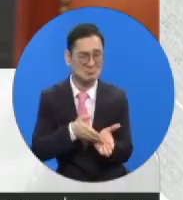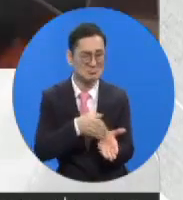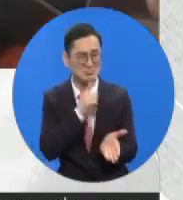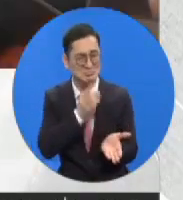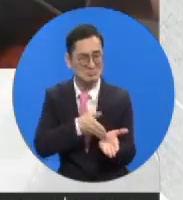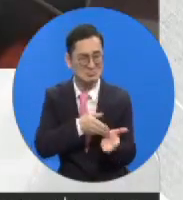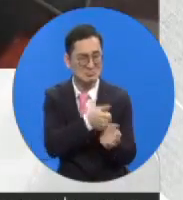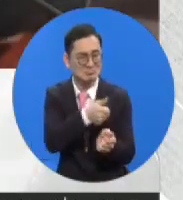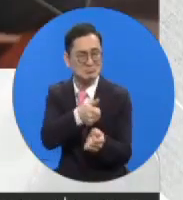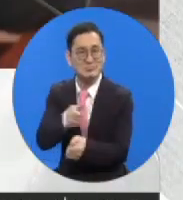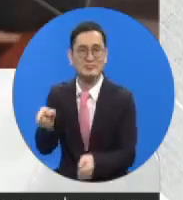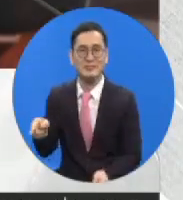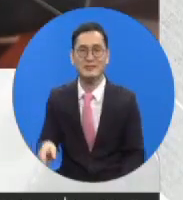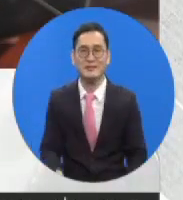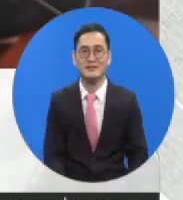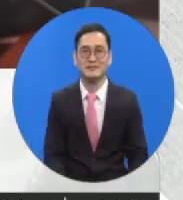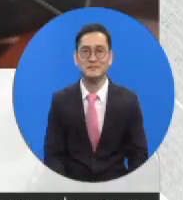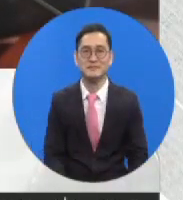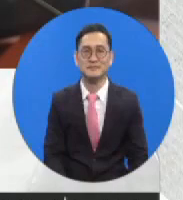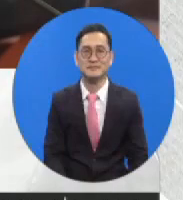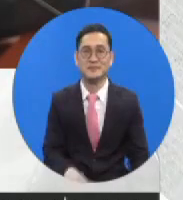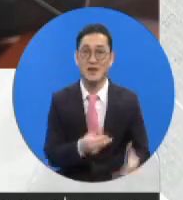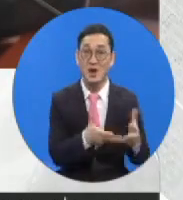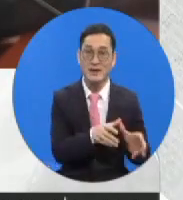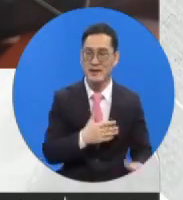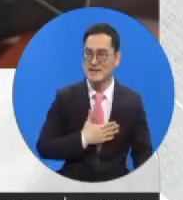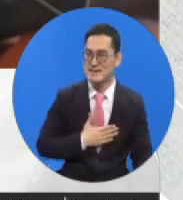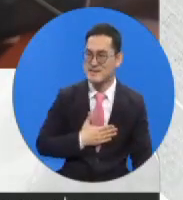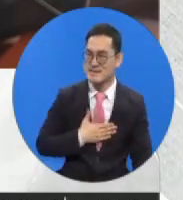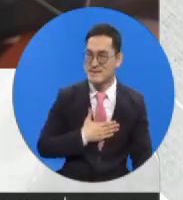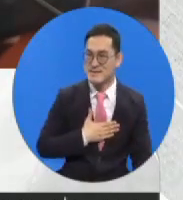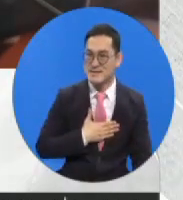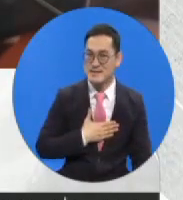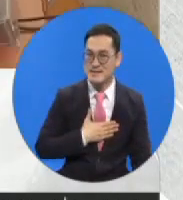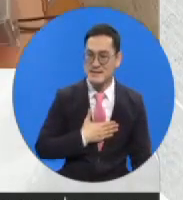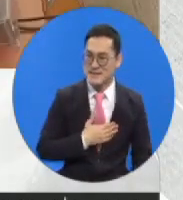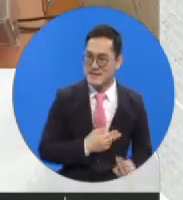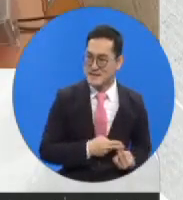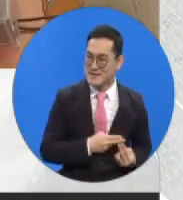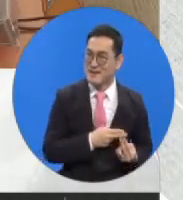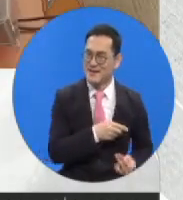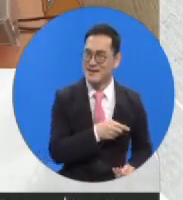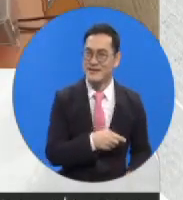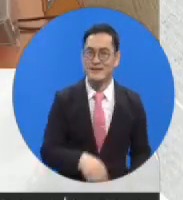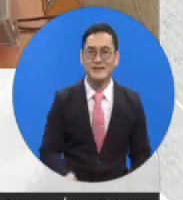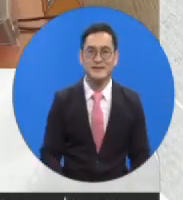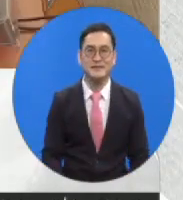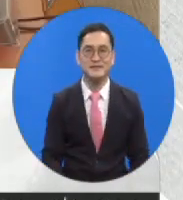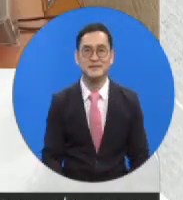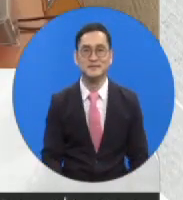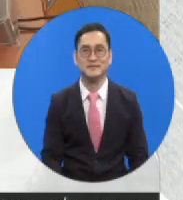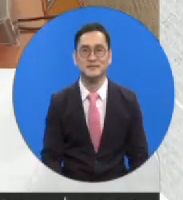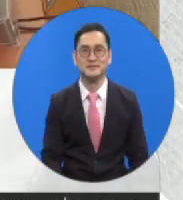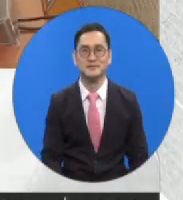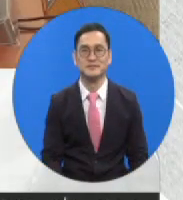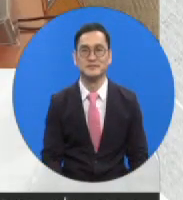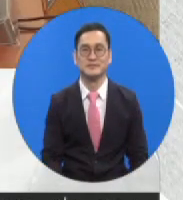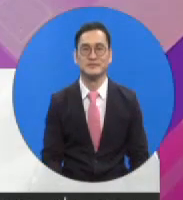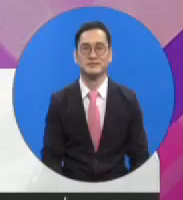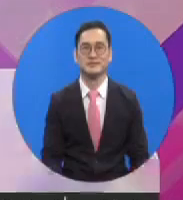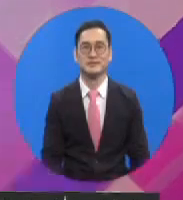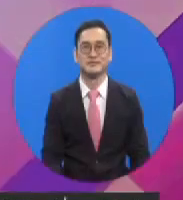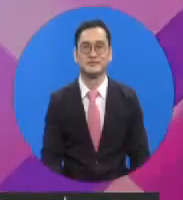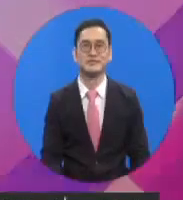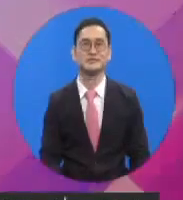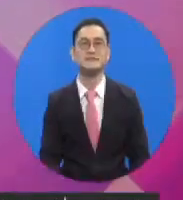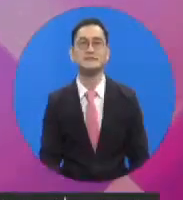입장에서는 굉장히 지금 윤석열 총장에게 감정이 더 악화됐을 텐데 사실은 이러지도 저러지 못하는 그런 상황이 되지 않을까 싶습니다. 굉장히 흥미롭게